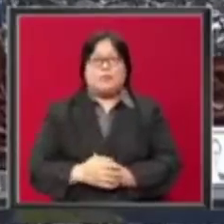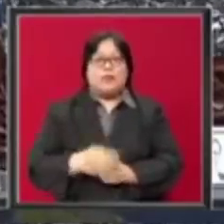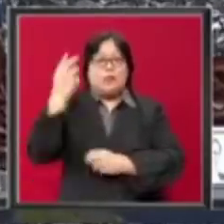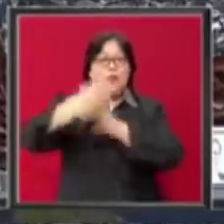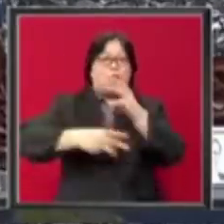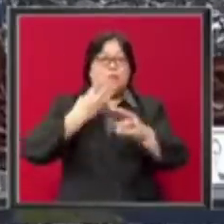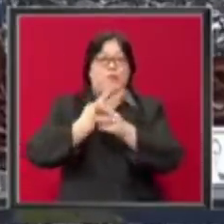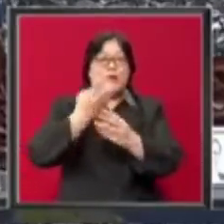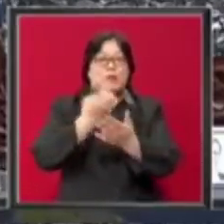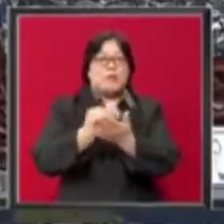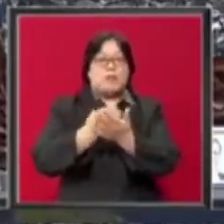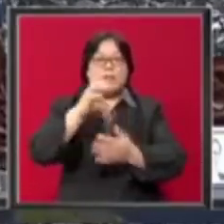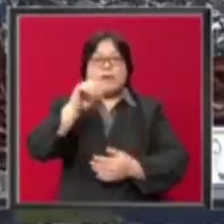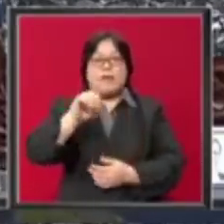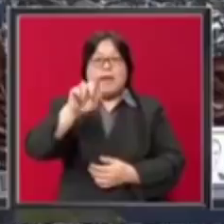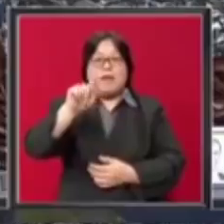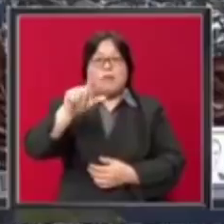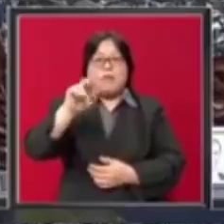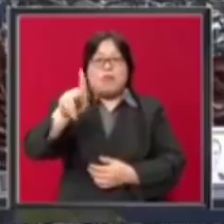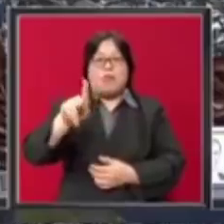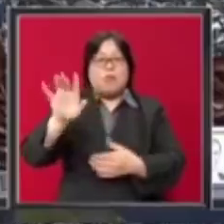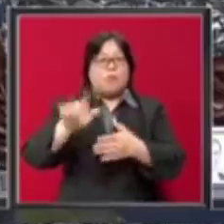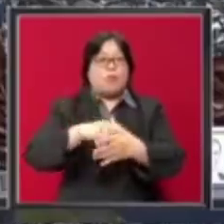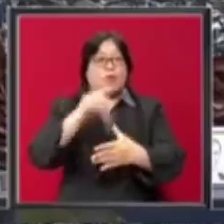Economic Outlook Oktober